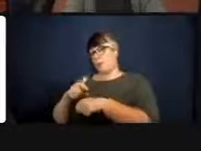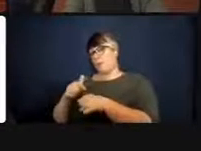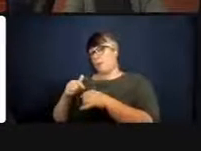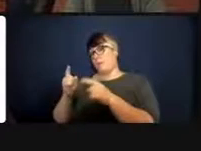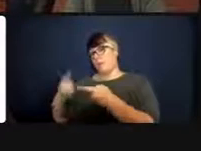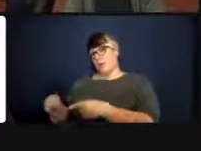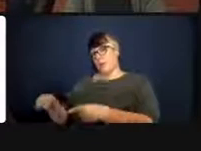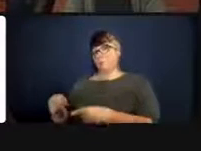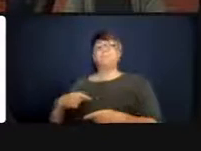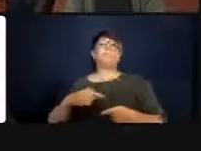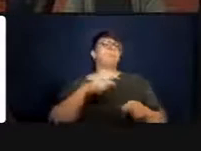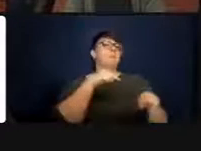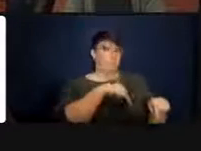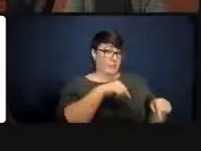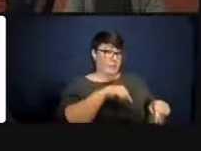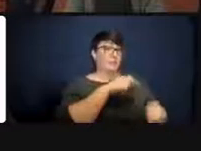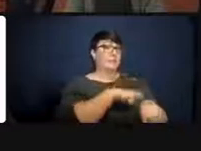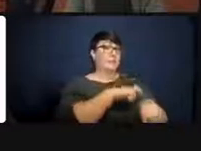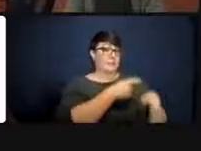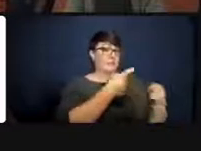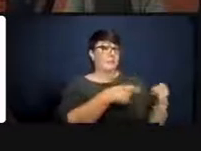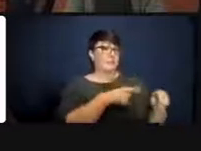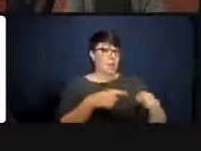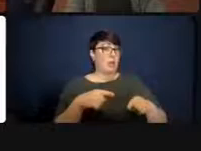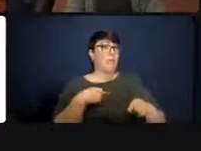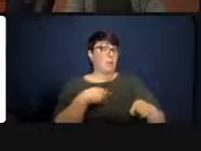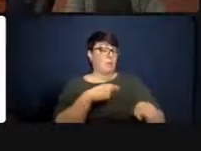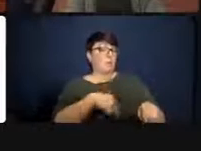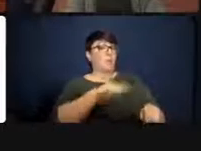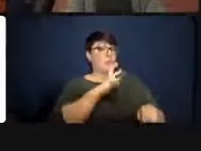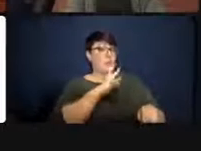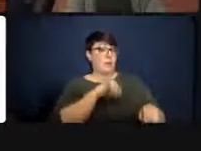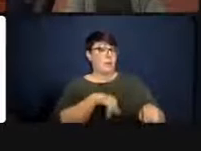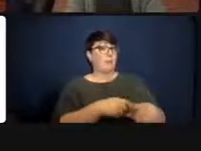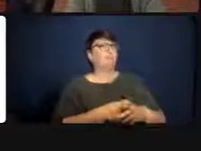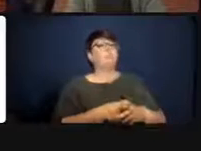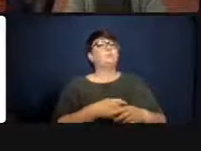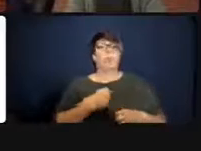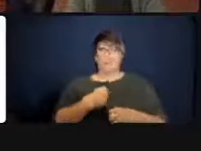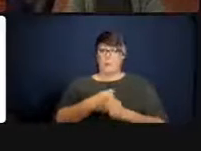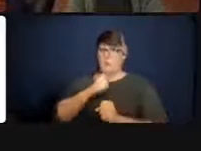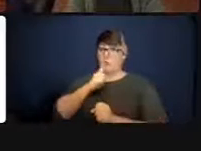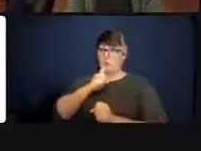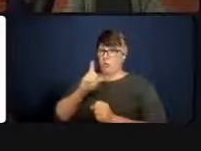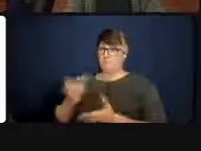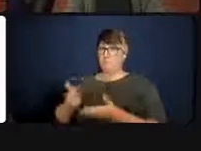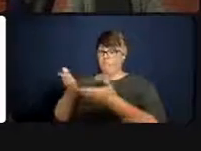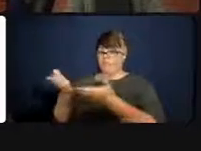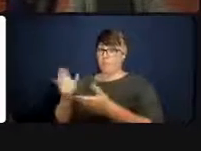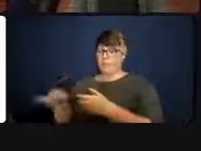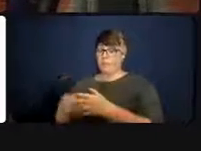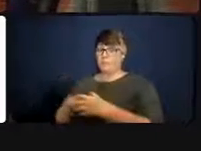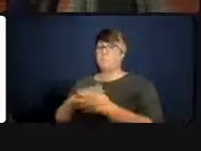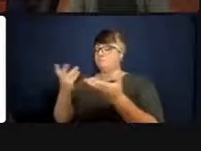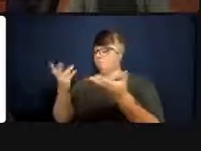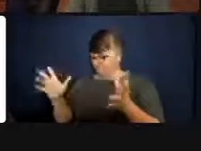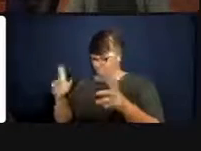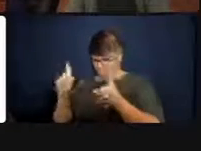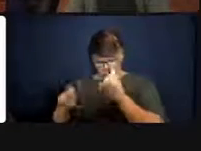هذا هو الجدول الزمني الذي كنا نتحدث عنه. حسنا شكرا جزيلا،